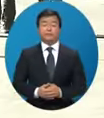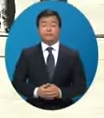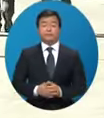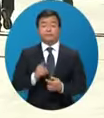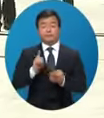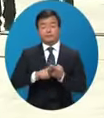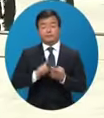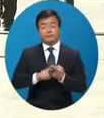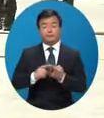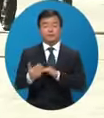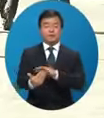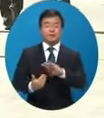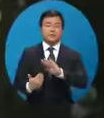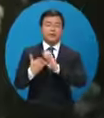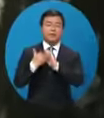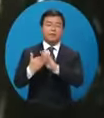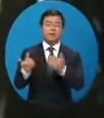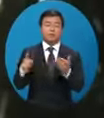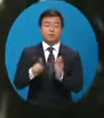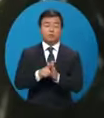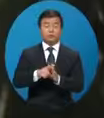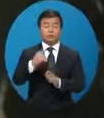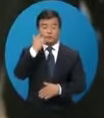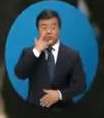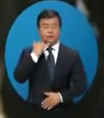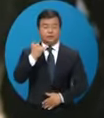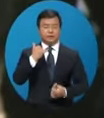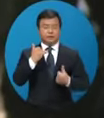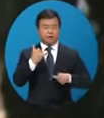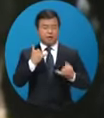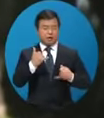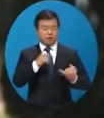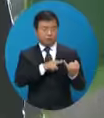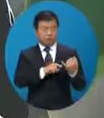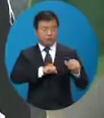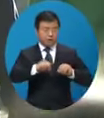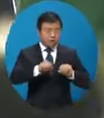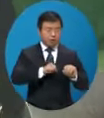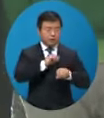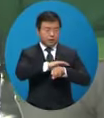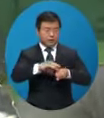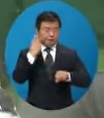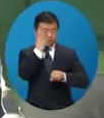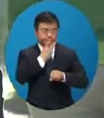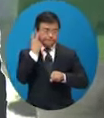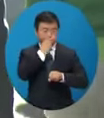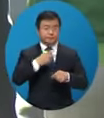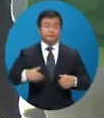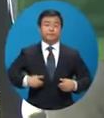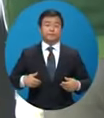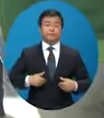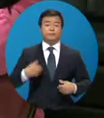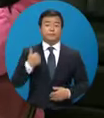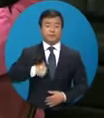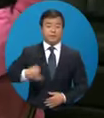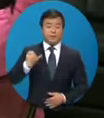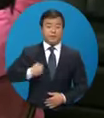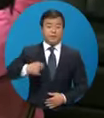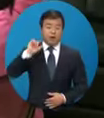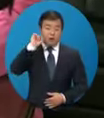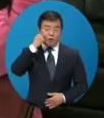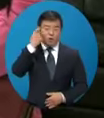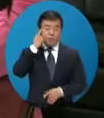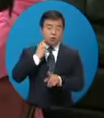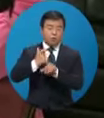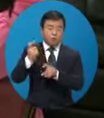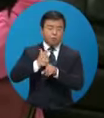우울증을 예방하려면 부모들은 평소 자녀들의 행동을 잘 관찰하는 것이 중요합니다. 또 자녀의 어려움과 고민은 주의